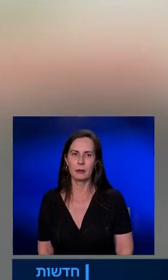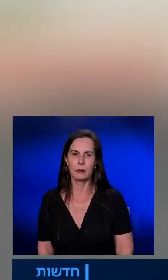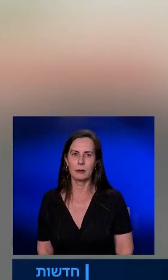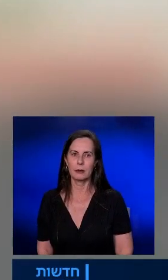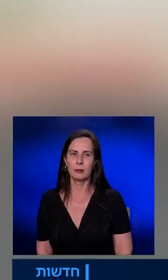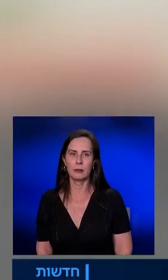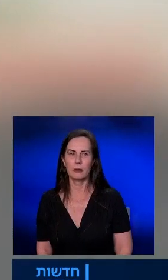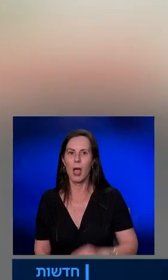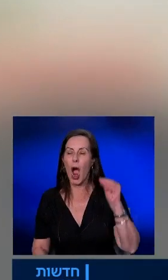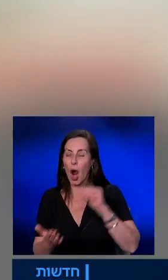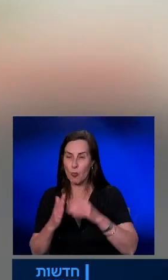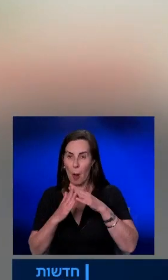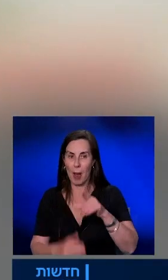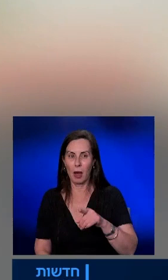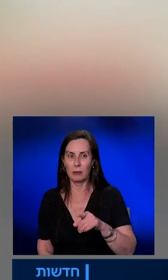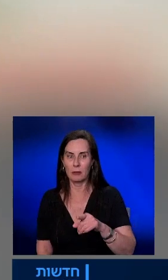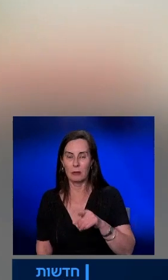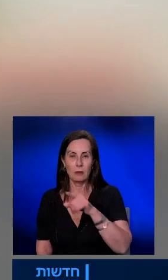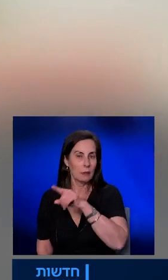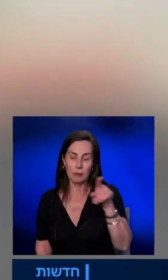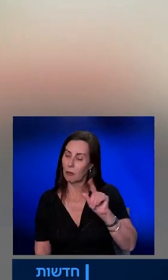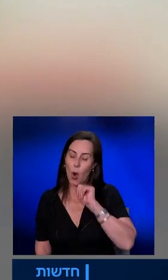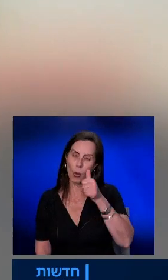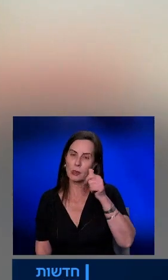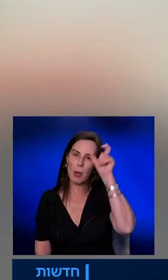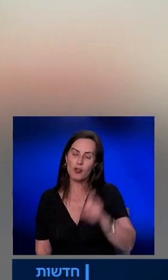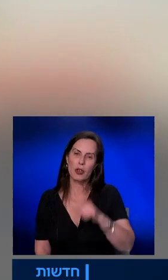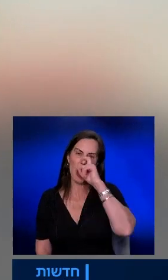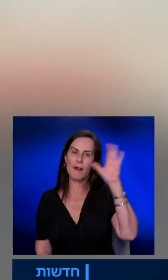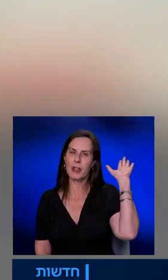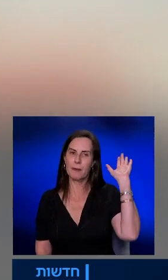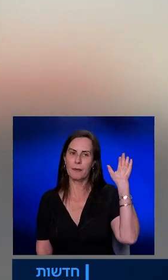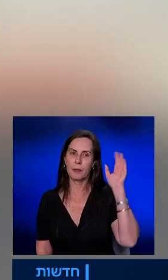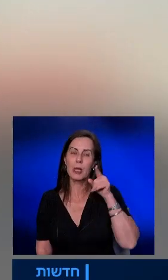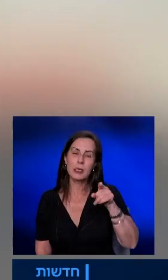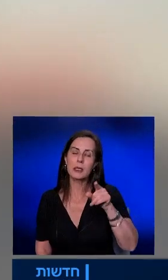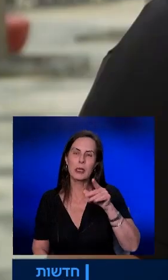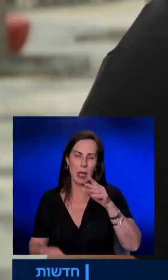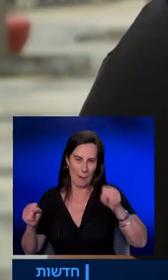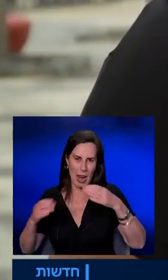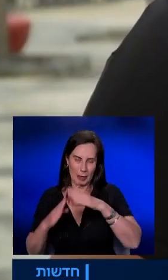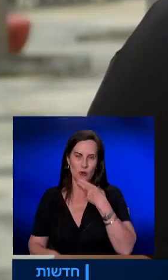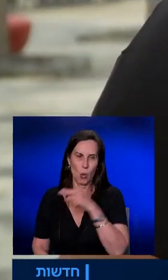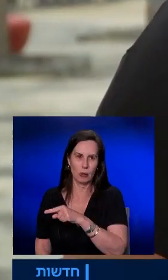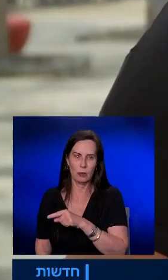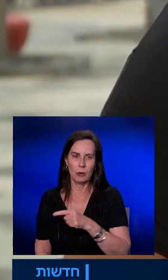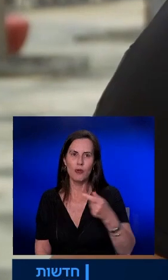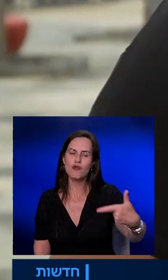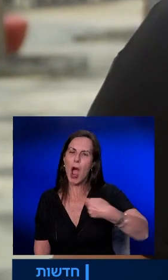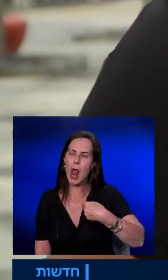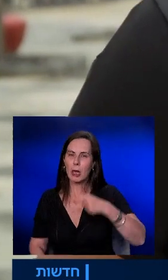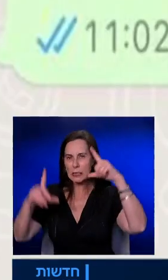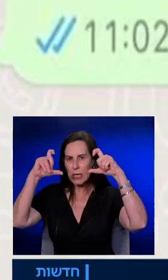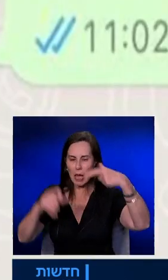רשמו על הקיר של הבית, יוסי כאן לא מזכירים לערבים, יוסי זה בעל הדירה שלנו. הוא שלח לי הודעה באותו יום